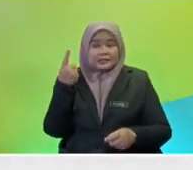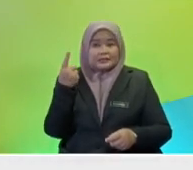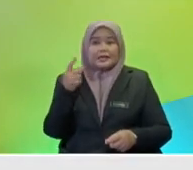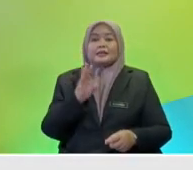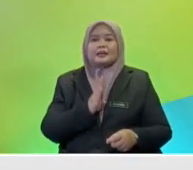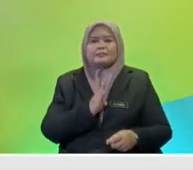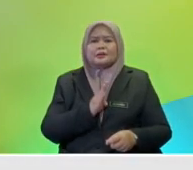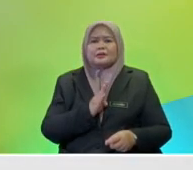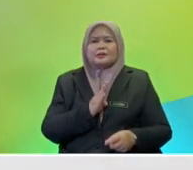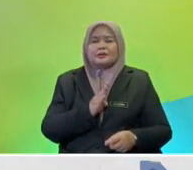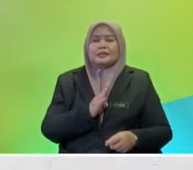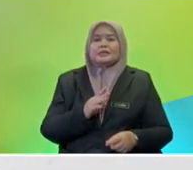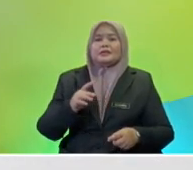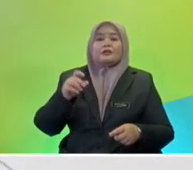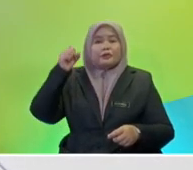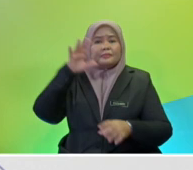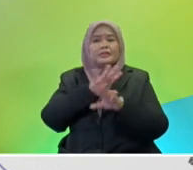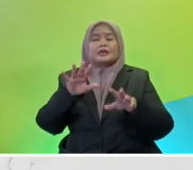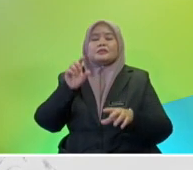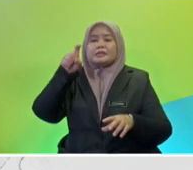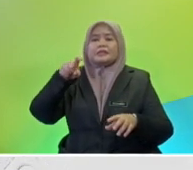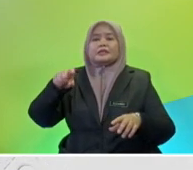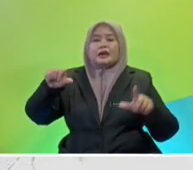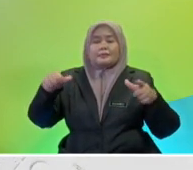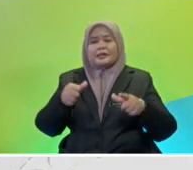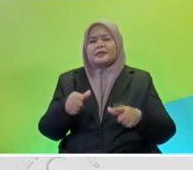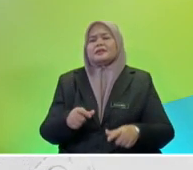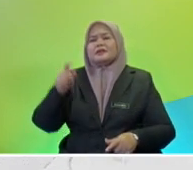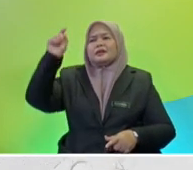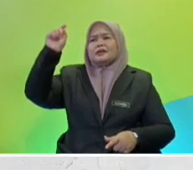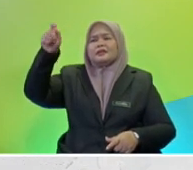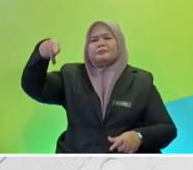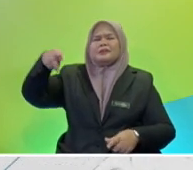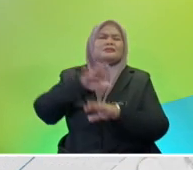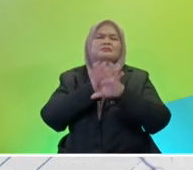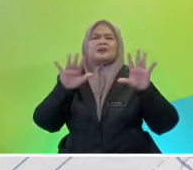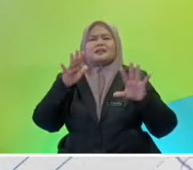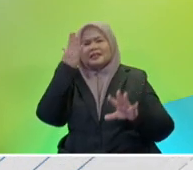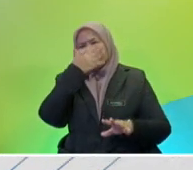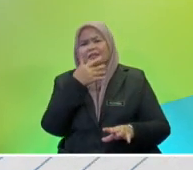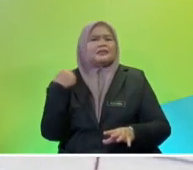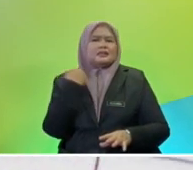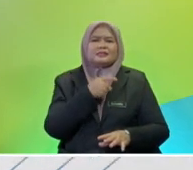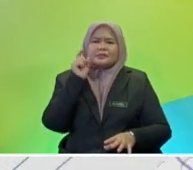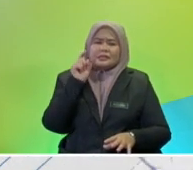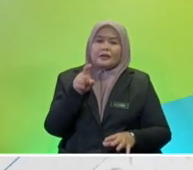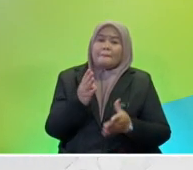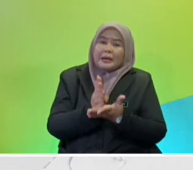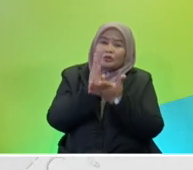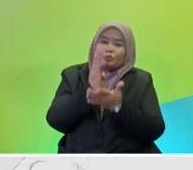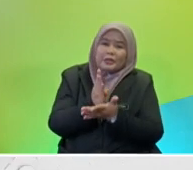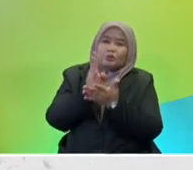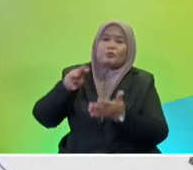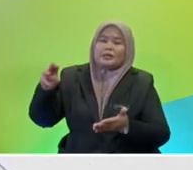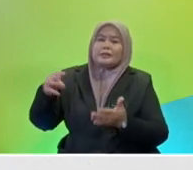adab paham tak mestinya amal Jadi maksudnya tv2 pun belum cantik lagi ya kita kenal orang kata bantu murid